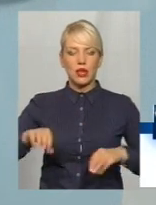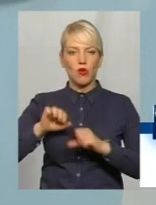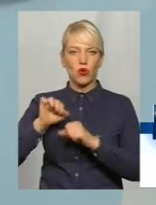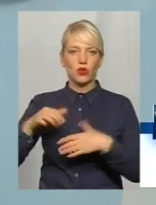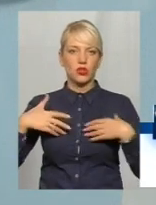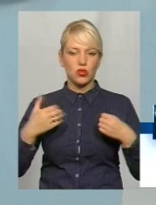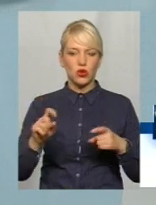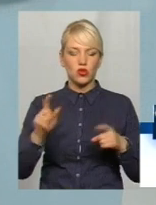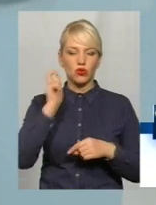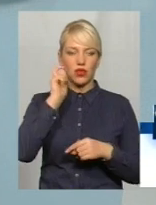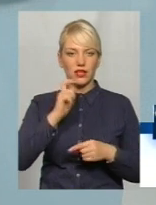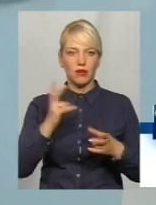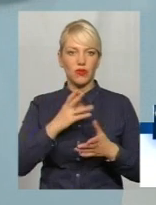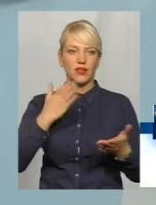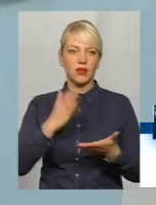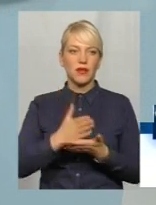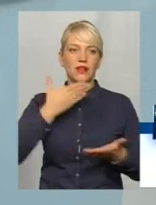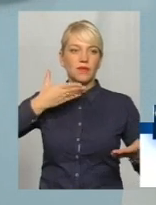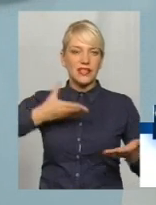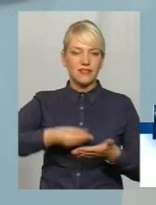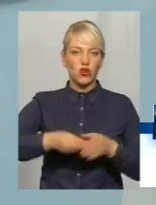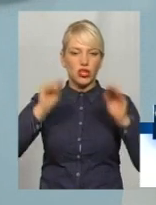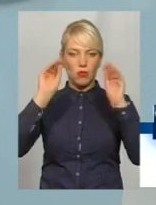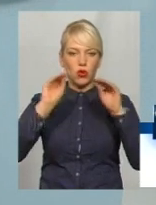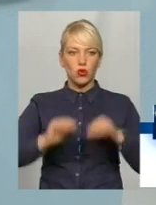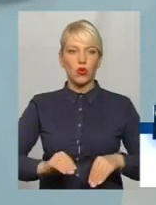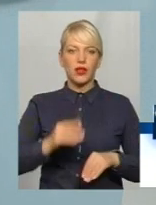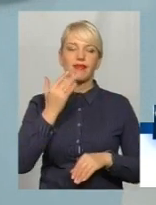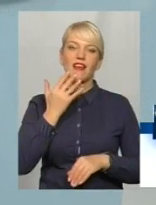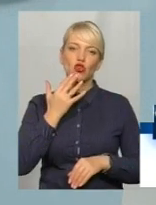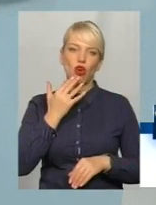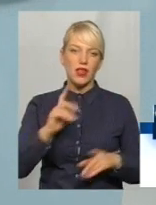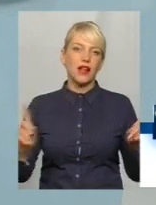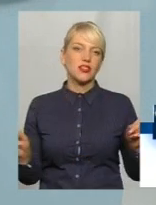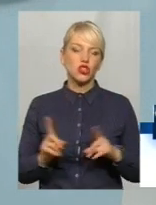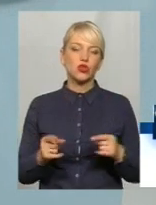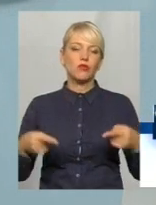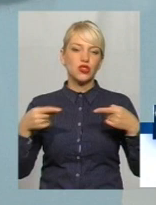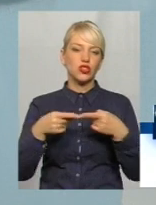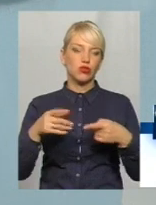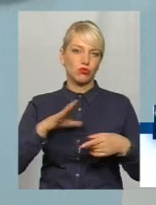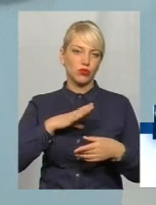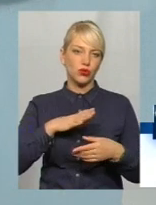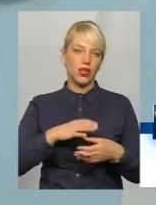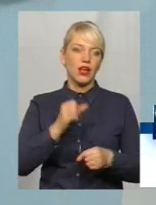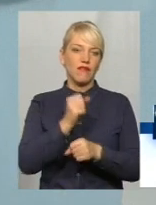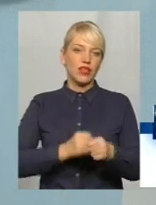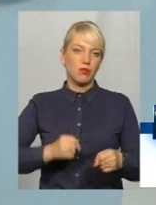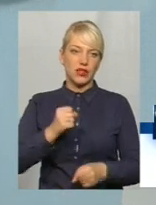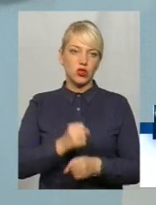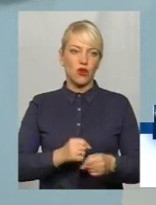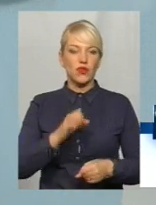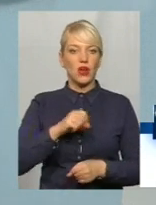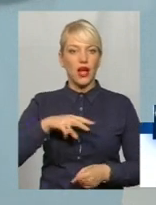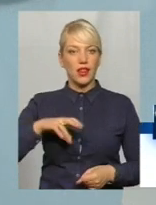Україна повинна мати свої протоколи, національні протоколи, для того, щоб чітко вони були відпрацьовані.